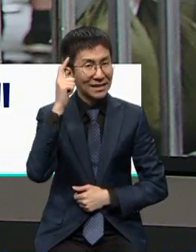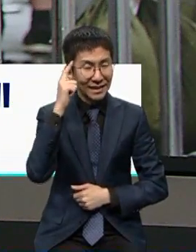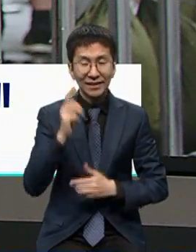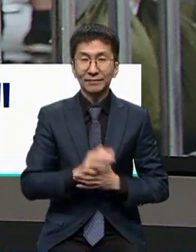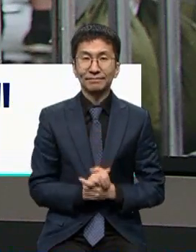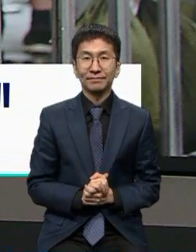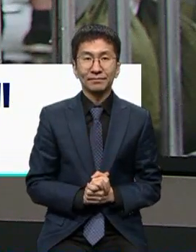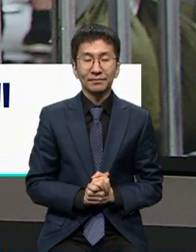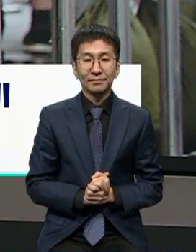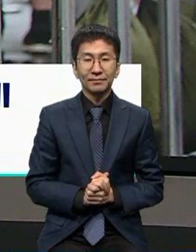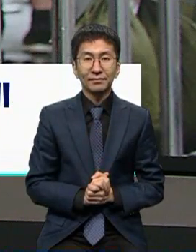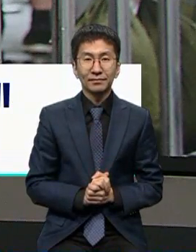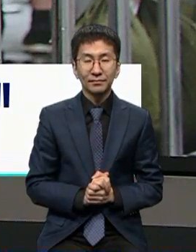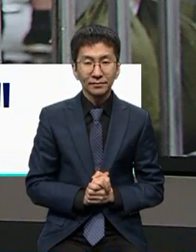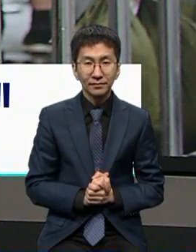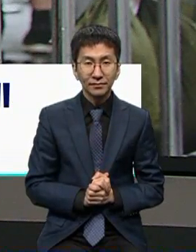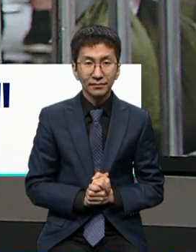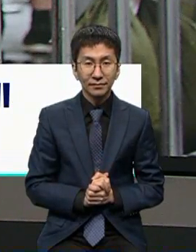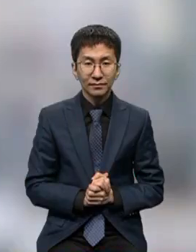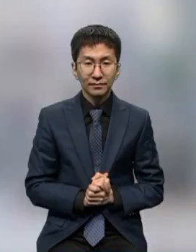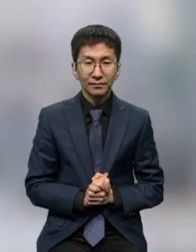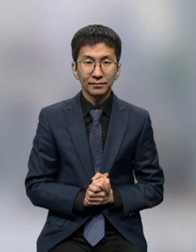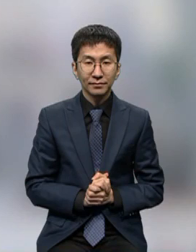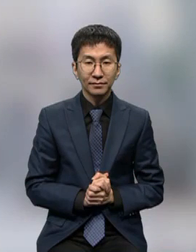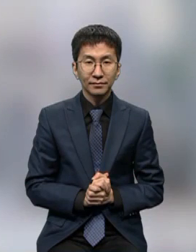기자가 보도합니다.